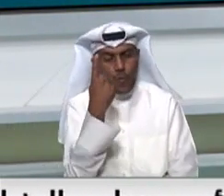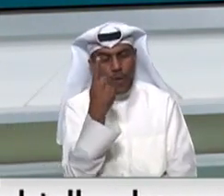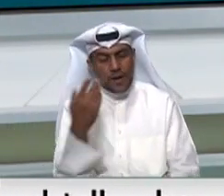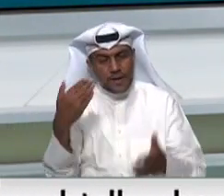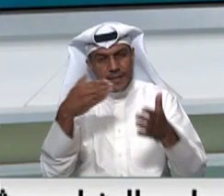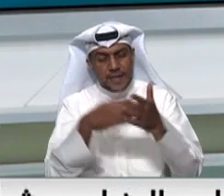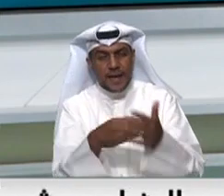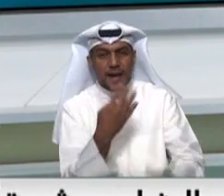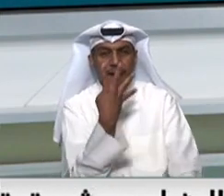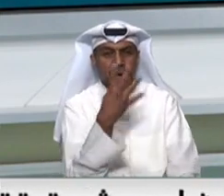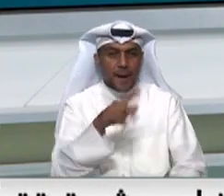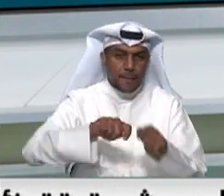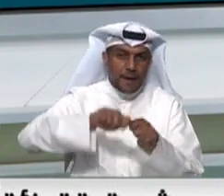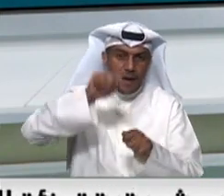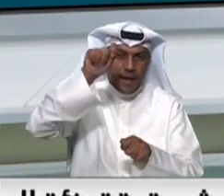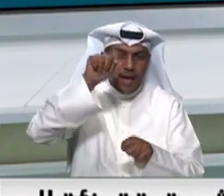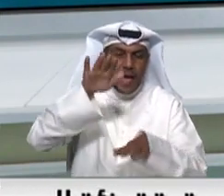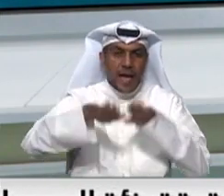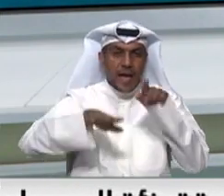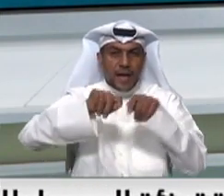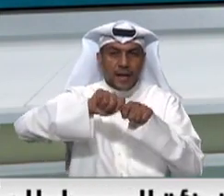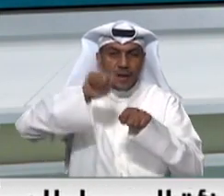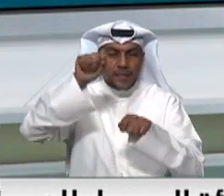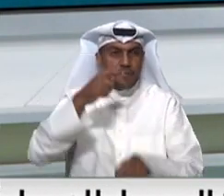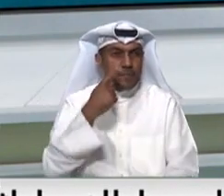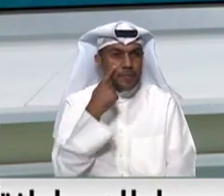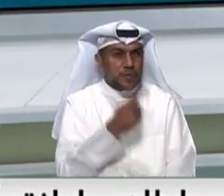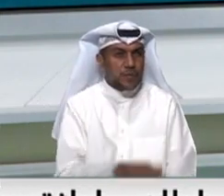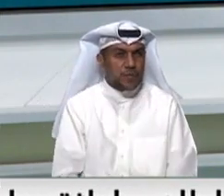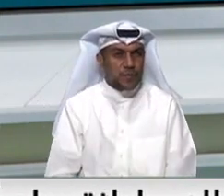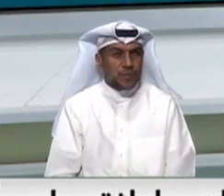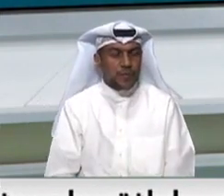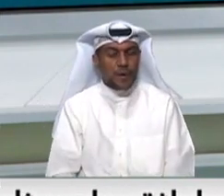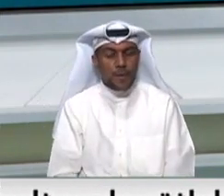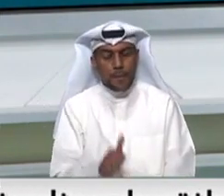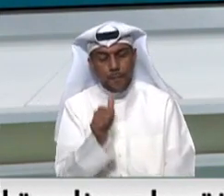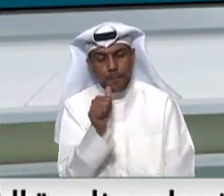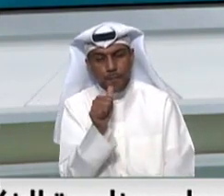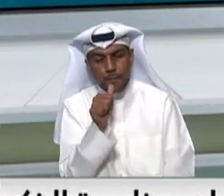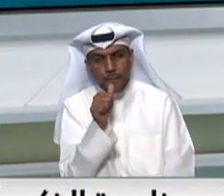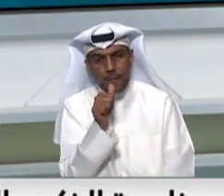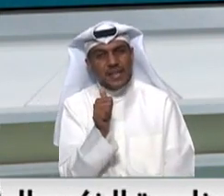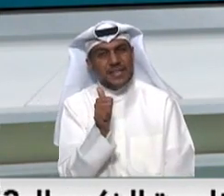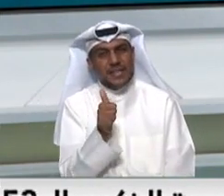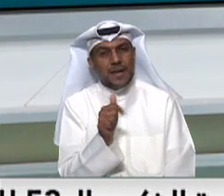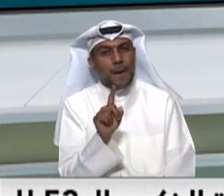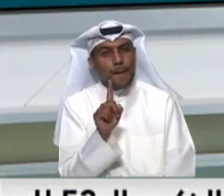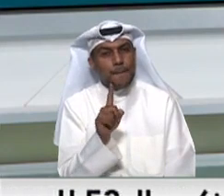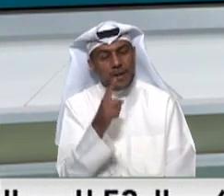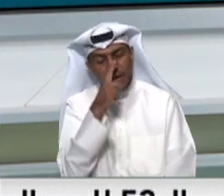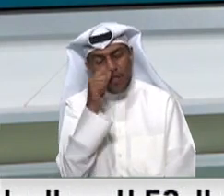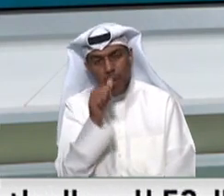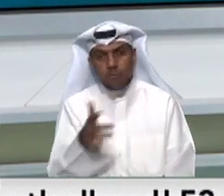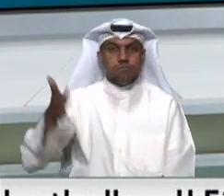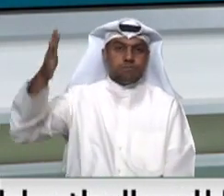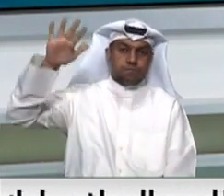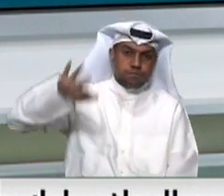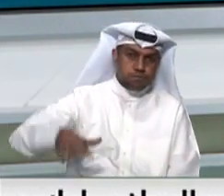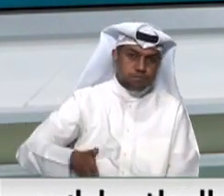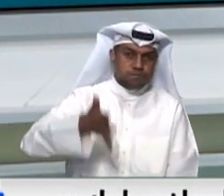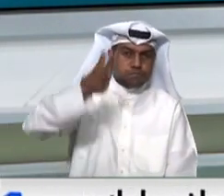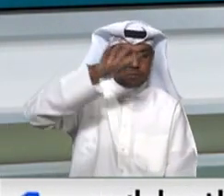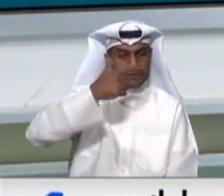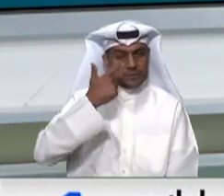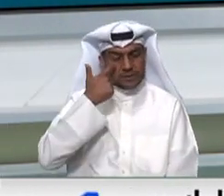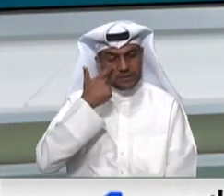خلال 24 ساعة القادمة بمشيئة الله أجواء معتدلة بشكل عام، ولكن هناك توقع لارتفاع الأمواج تزامنا مع